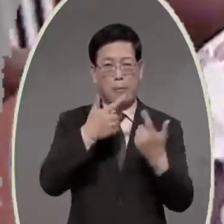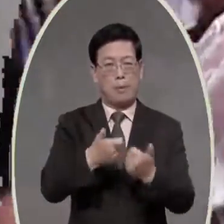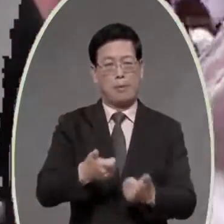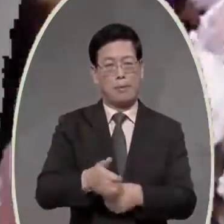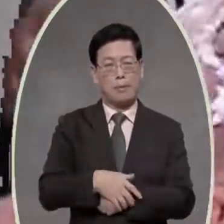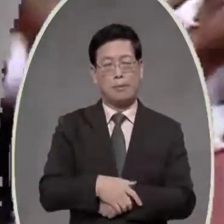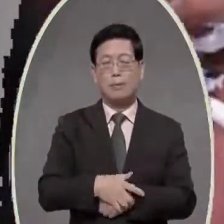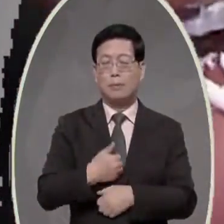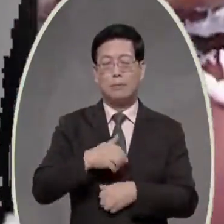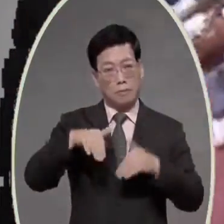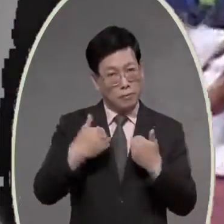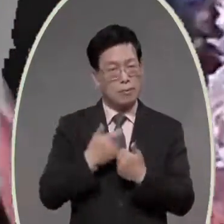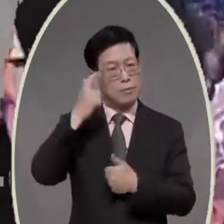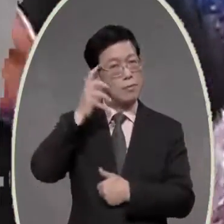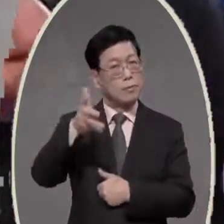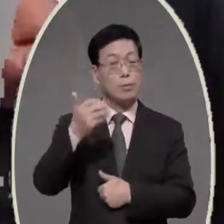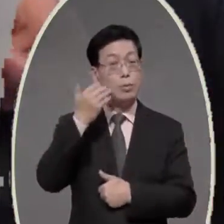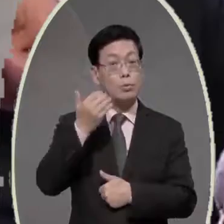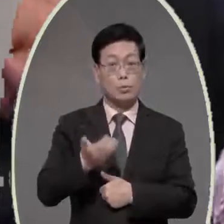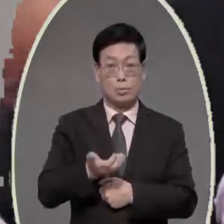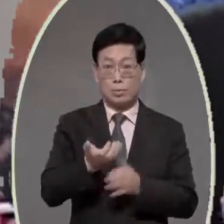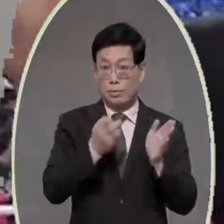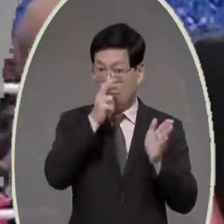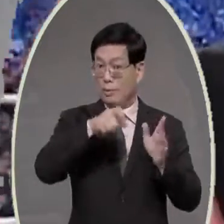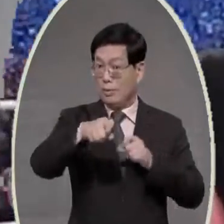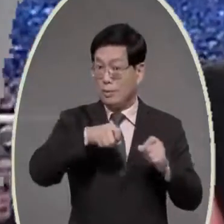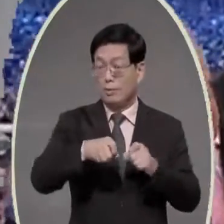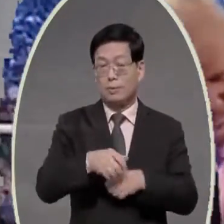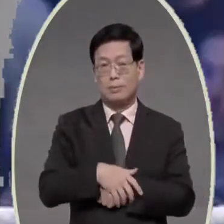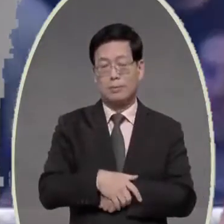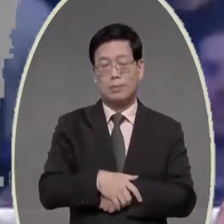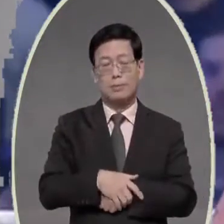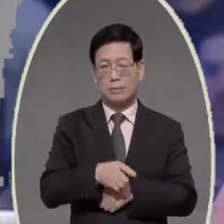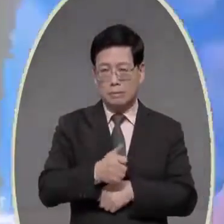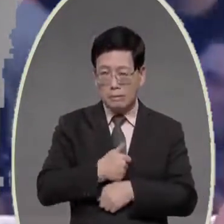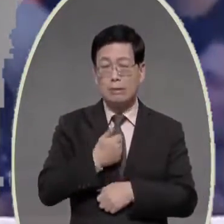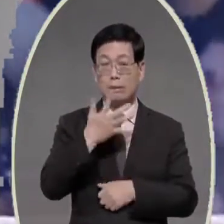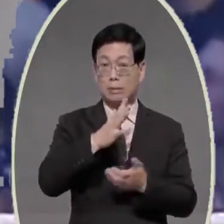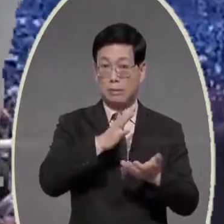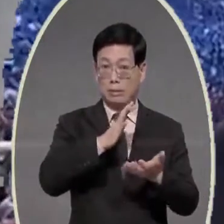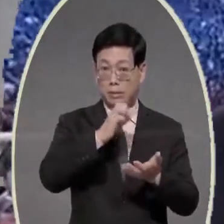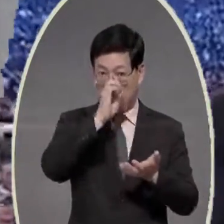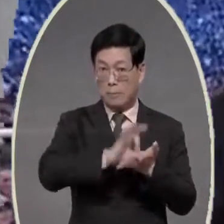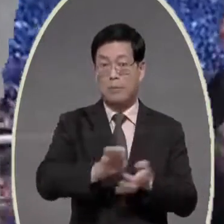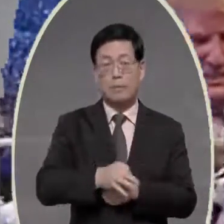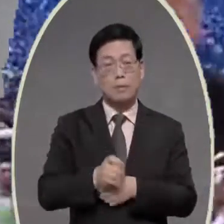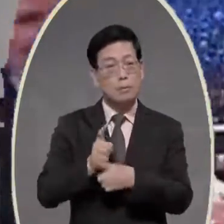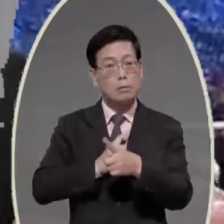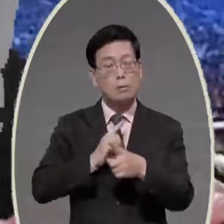我倒是要问说，如果前瞻基础建设计划是这么有用的话，